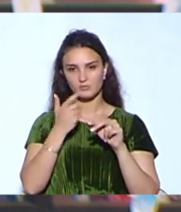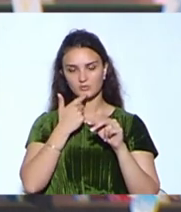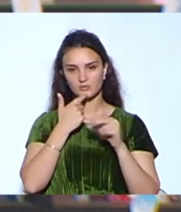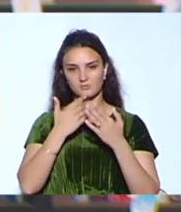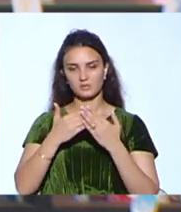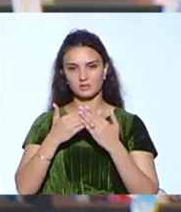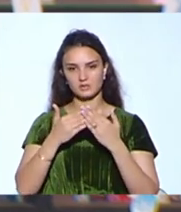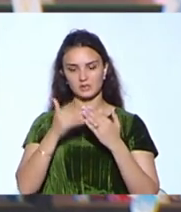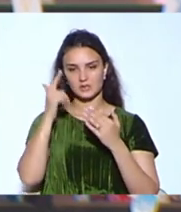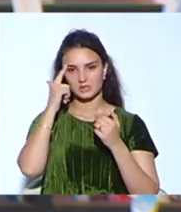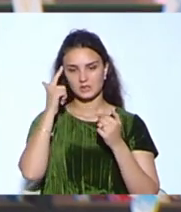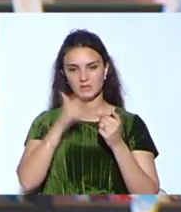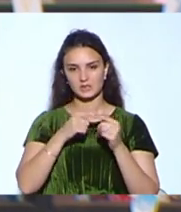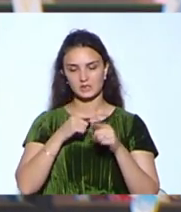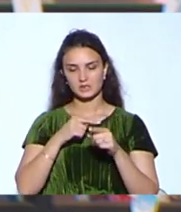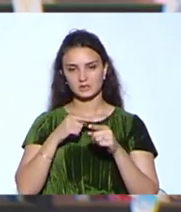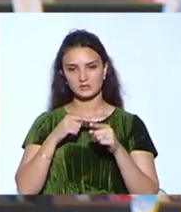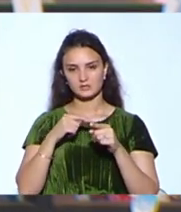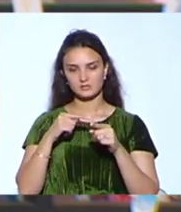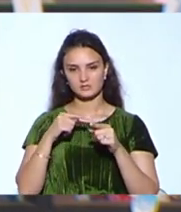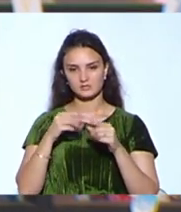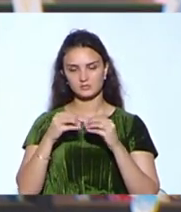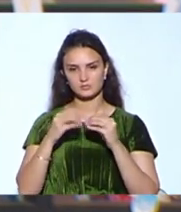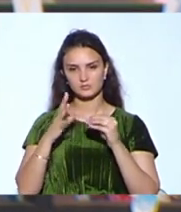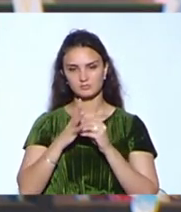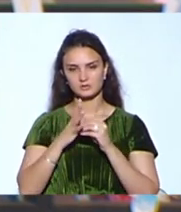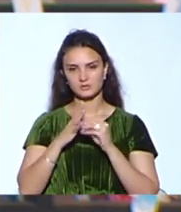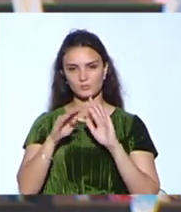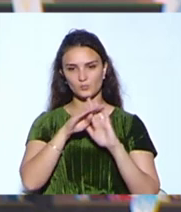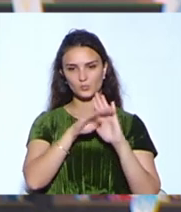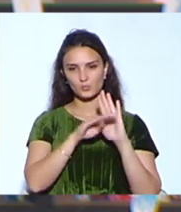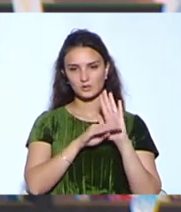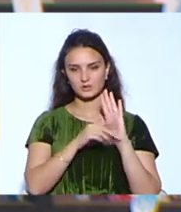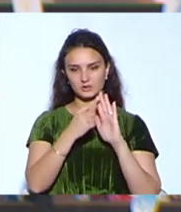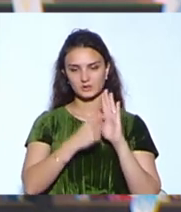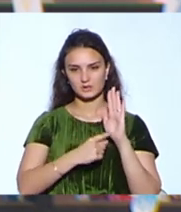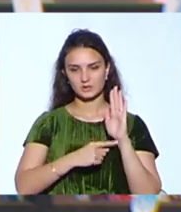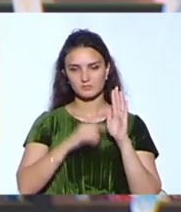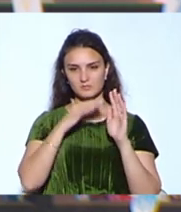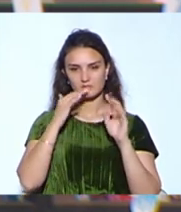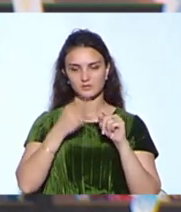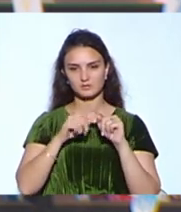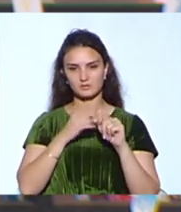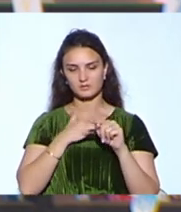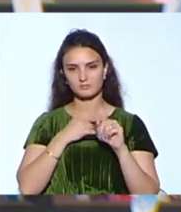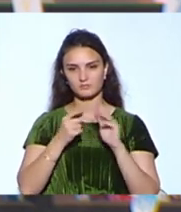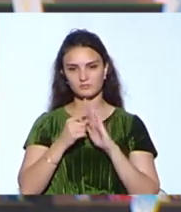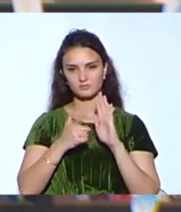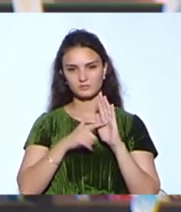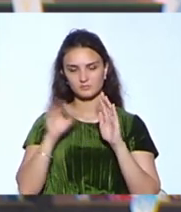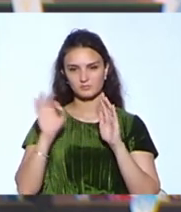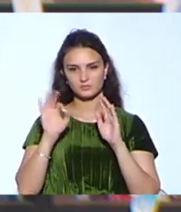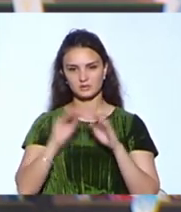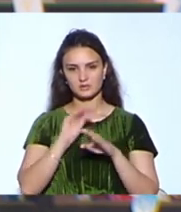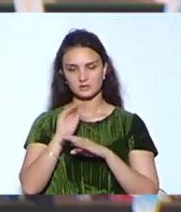მაგალითად ინტელექტის კოეფიციენტის 15 პუნქტით სიჭარბე აღმოჩნდა, რომ დაახლოებით